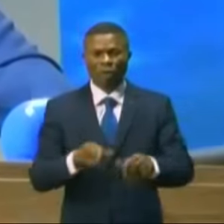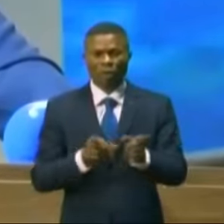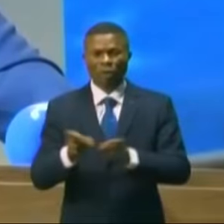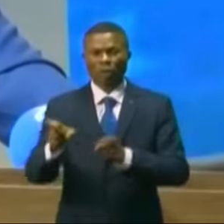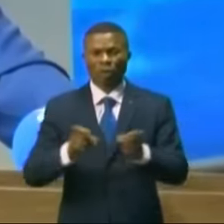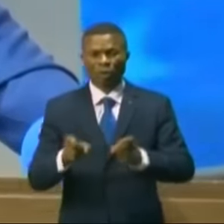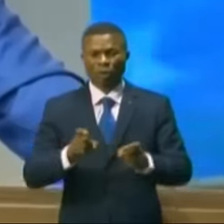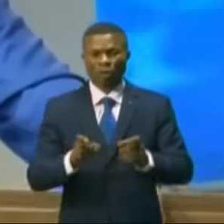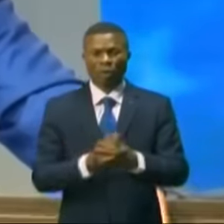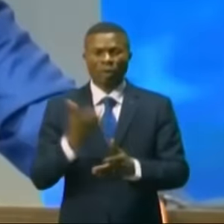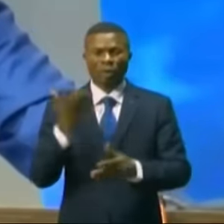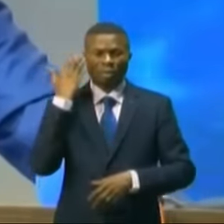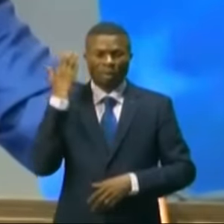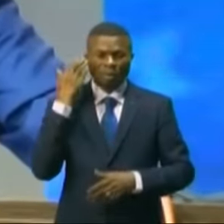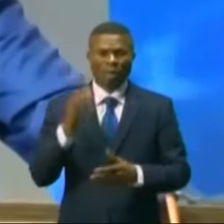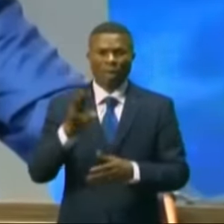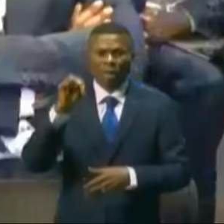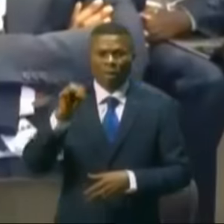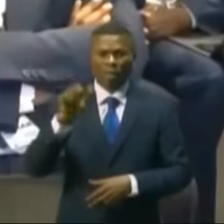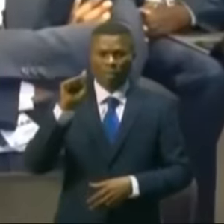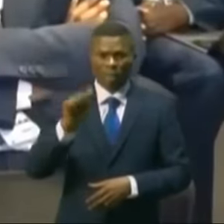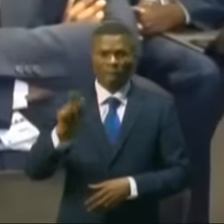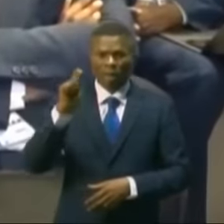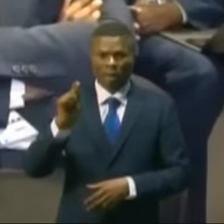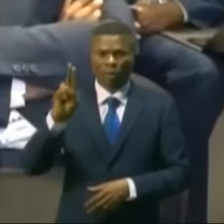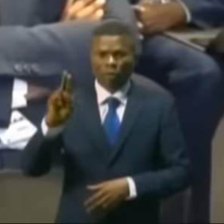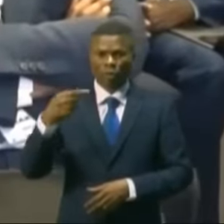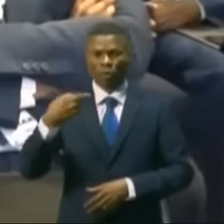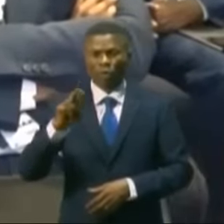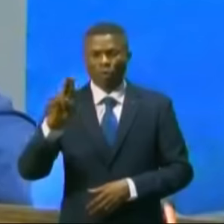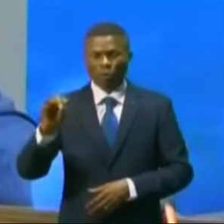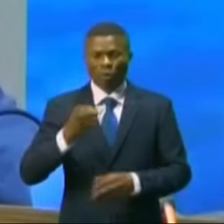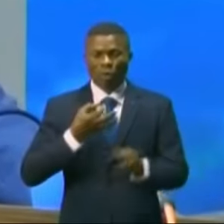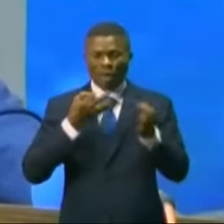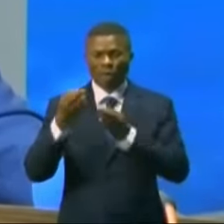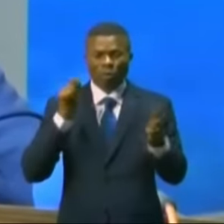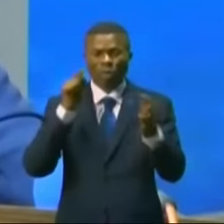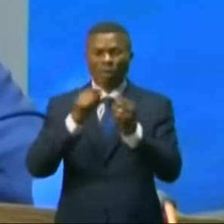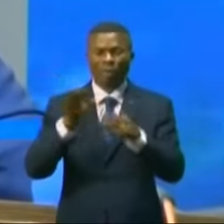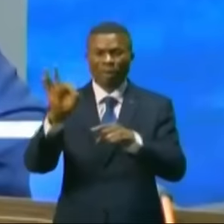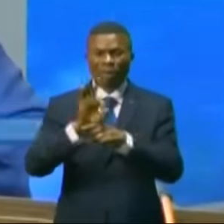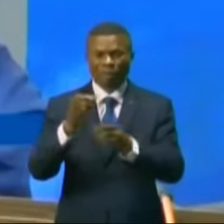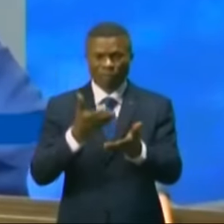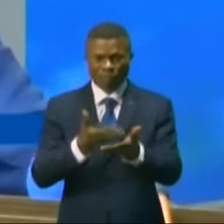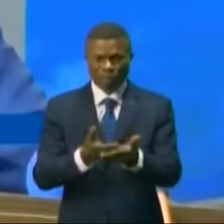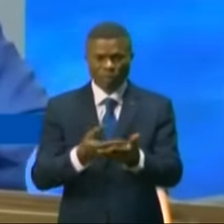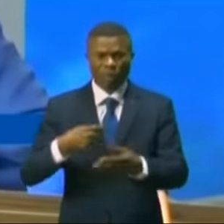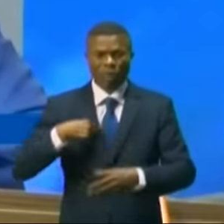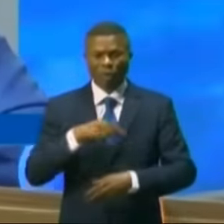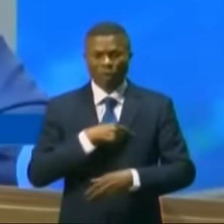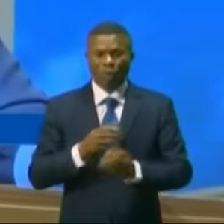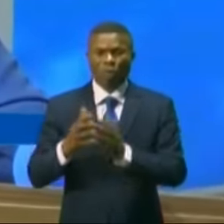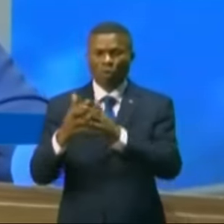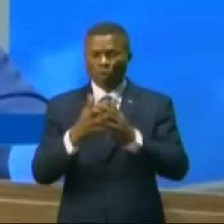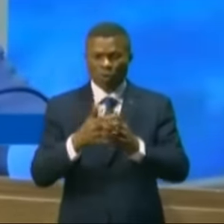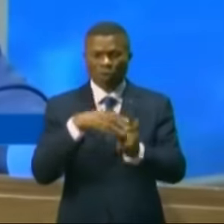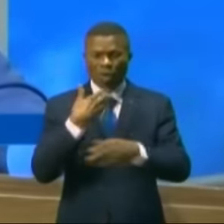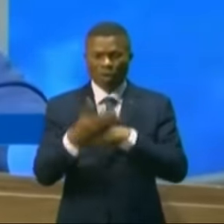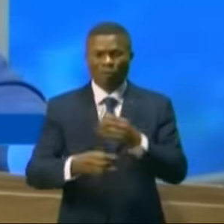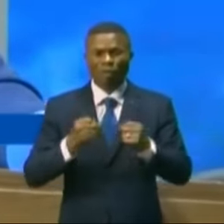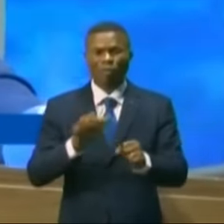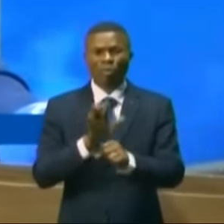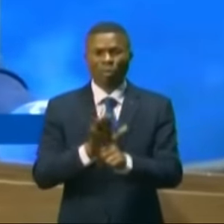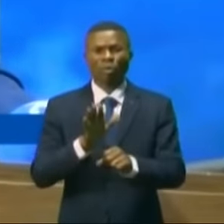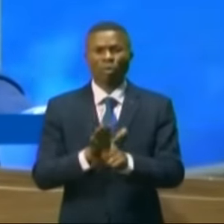Bedom Matungulu. Il spécifie l'objectif de ces assises. Nous devons ensemble redoubler d'efforts